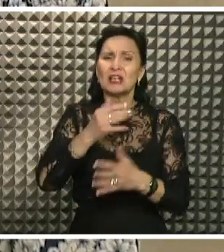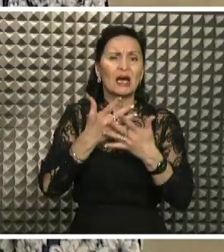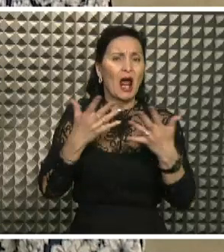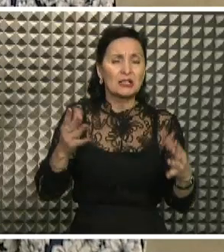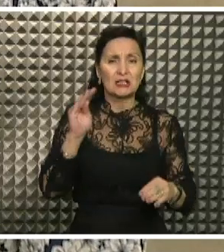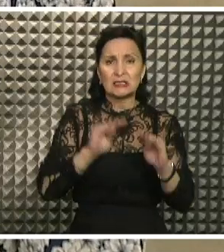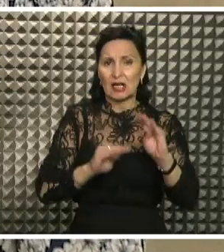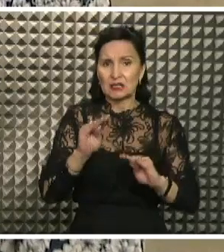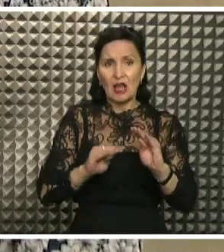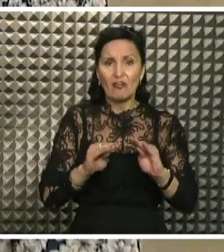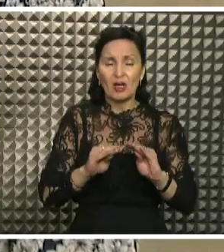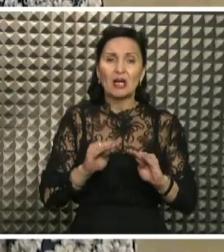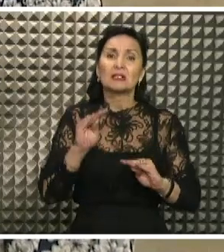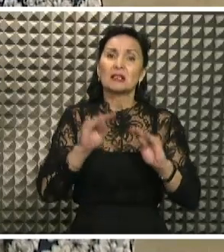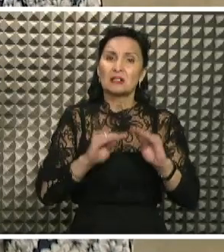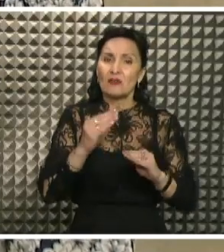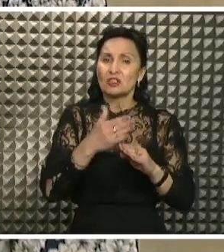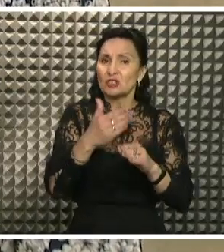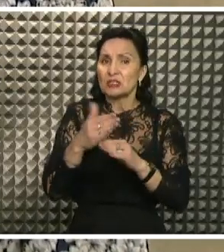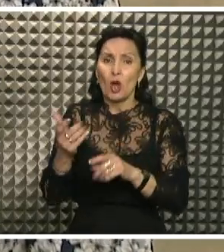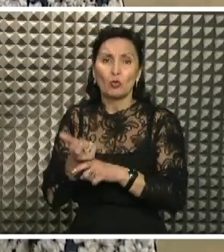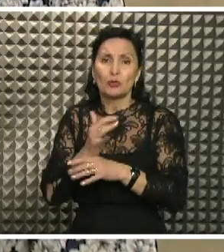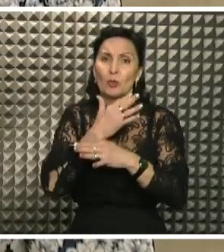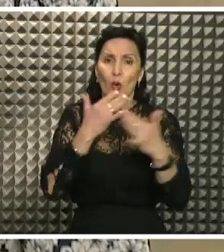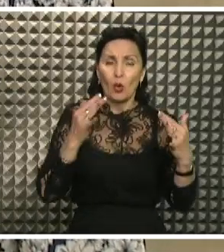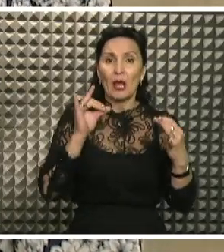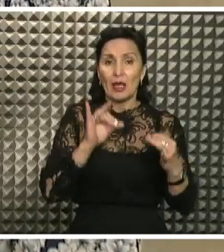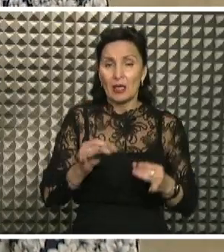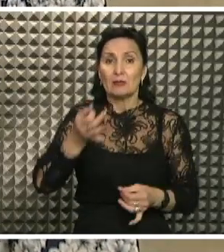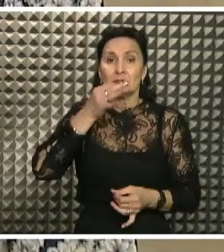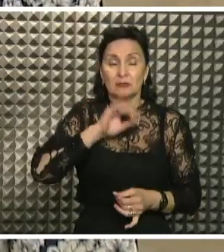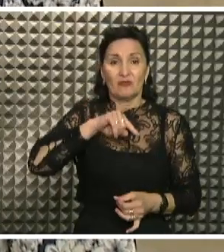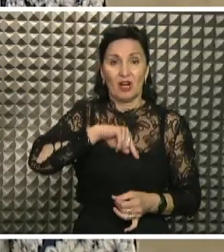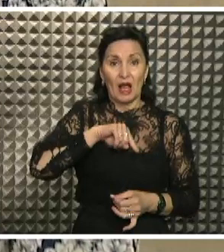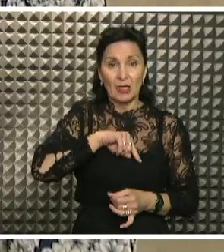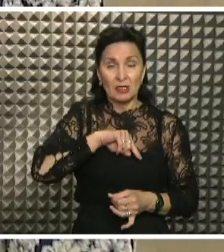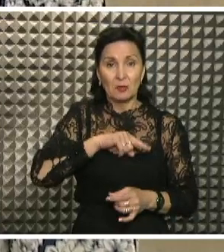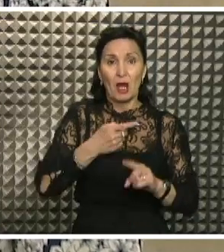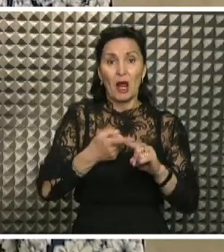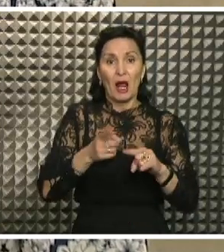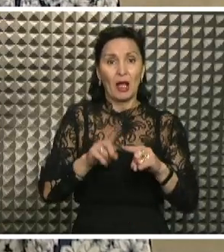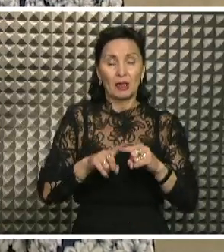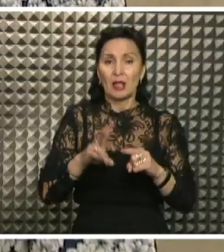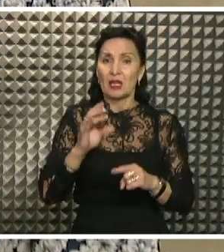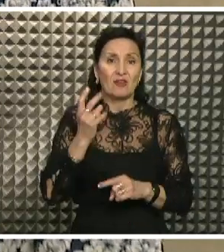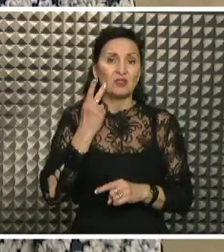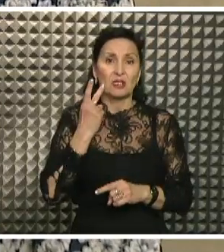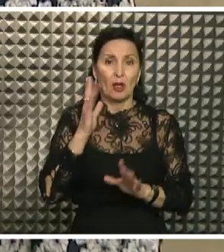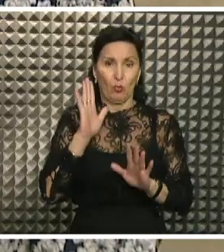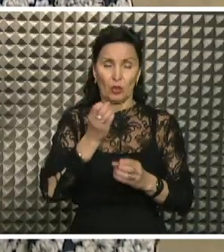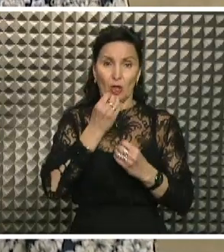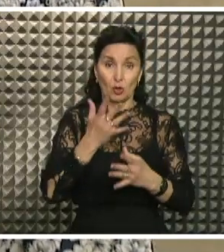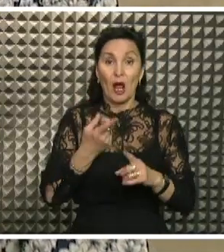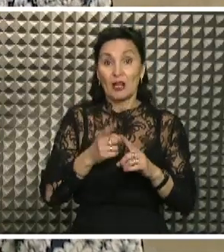состав. Составных частей очень много, и при взаимодействии в организме это не всегда будет хорошо.